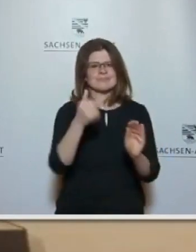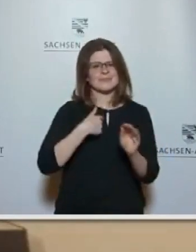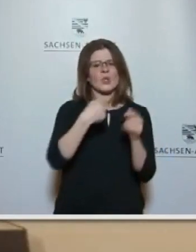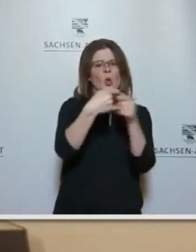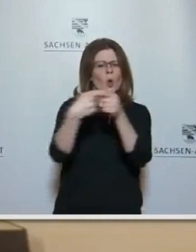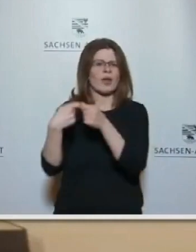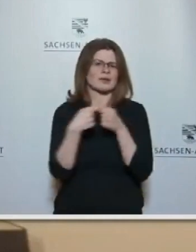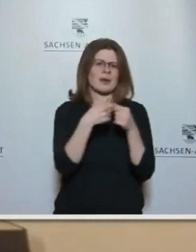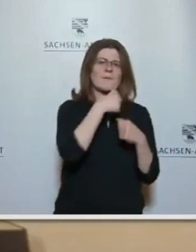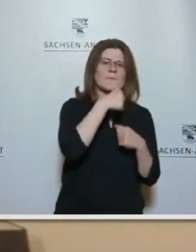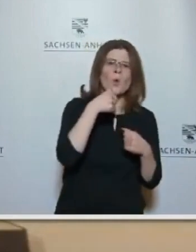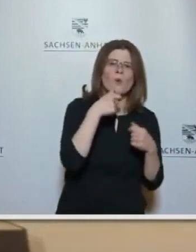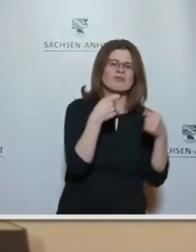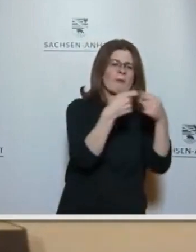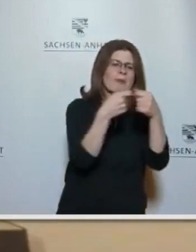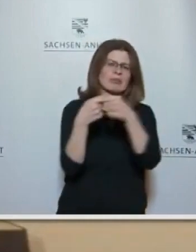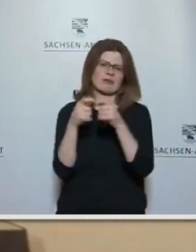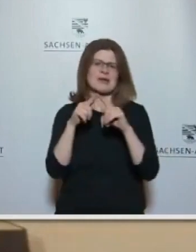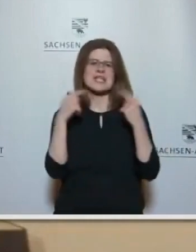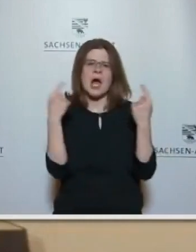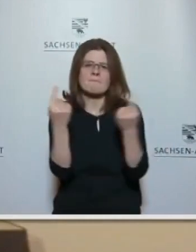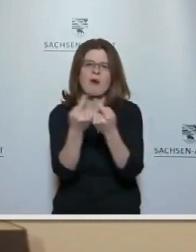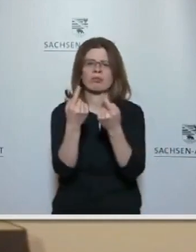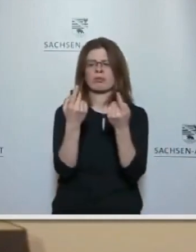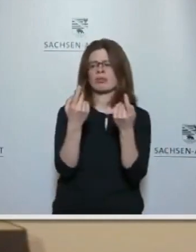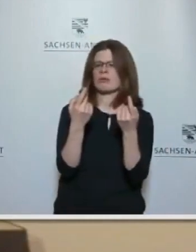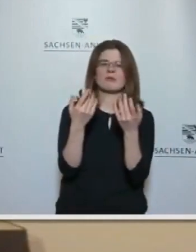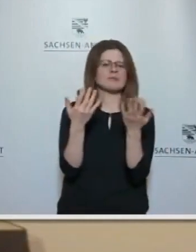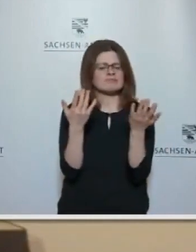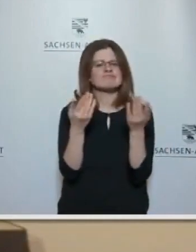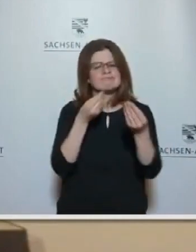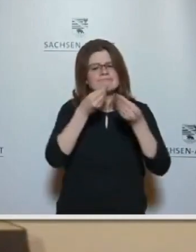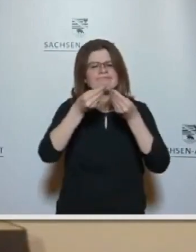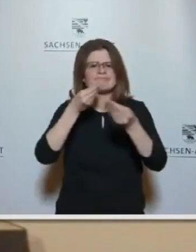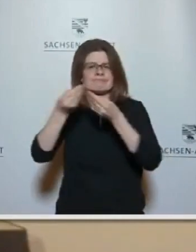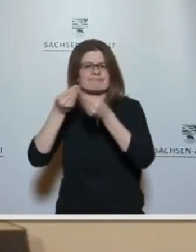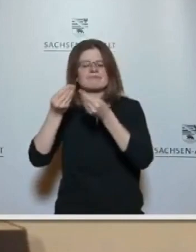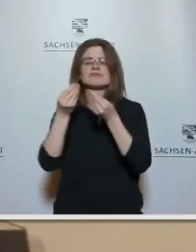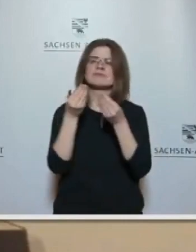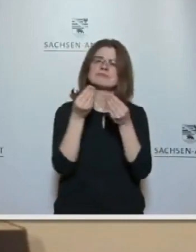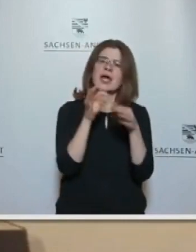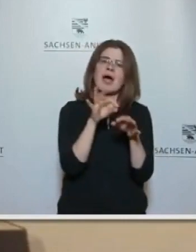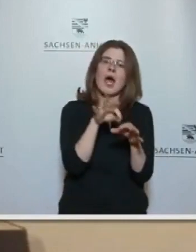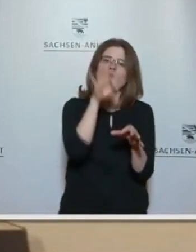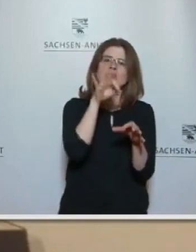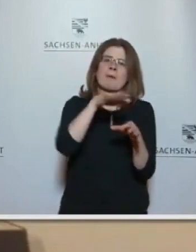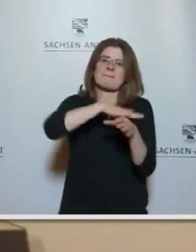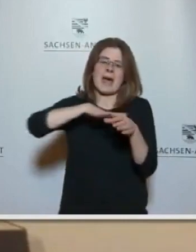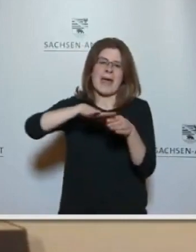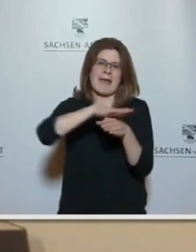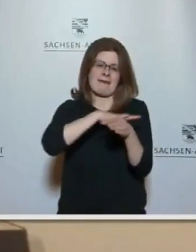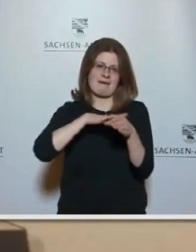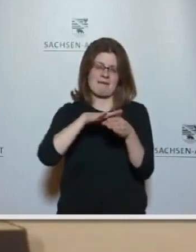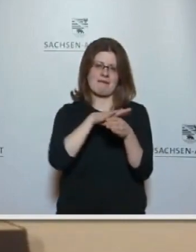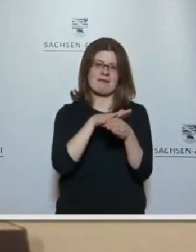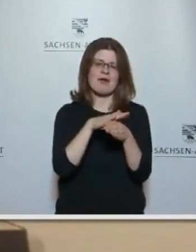der Berufsverbände und der Kammern auch in den letzten Tagen dazu nochmal hatte. Herausgelöst haben wir den Bereich